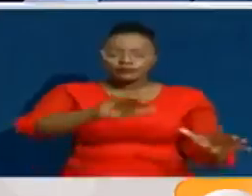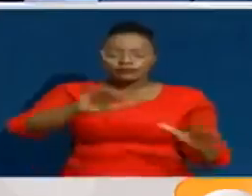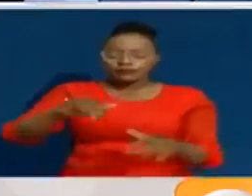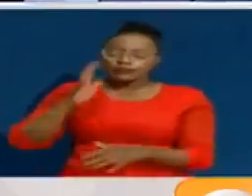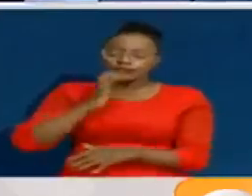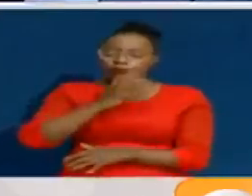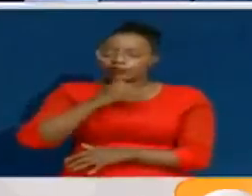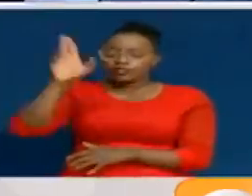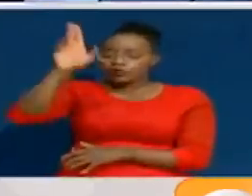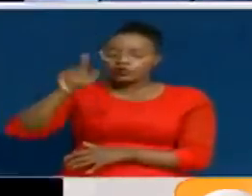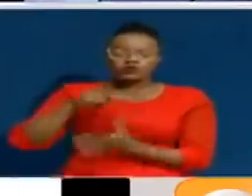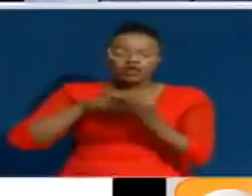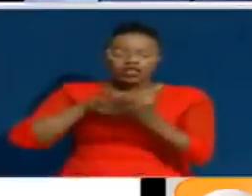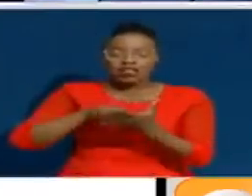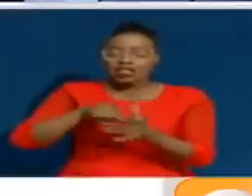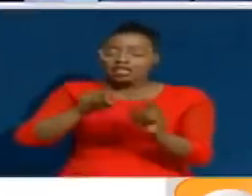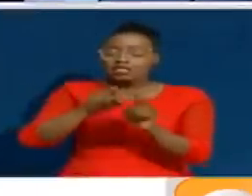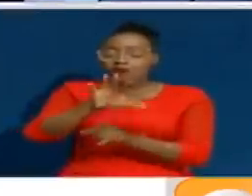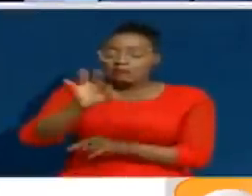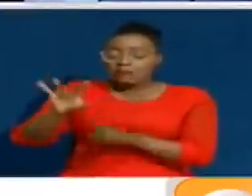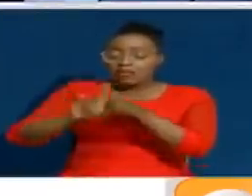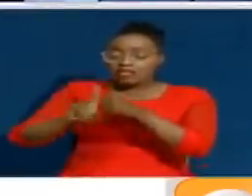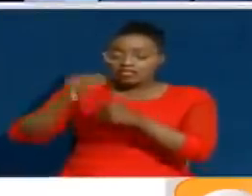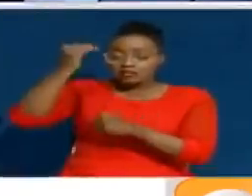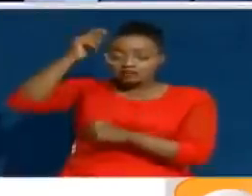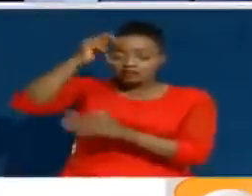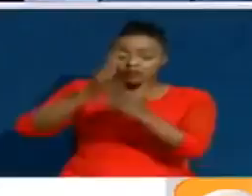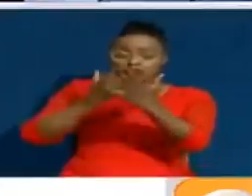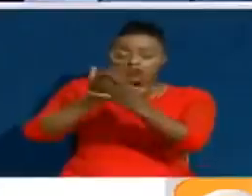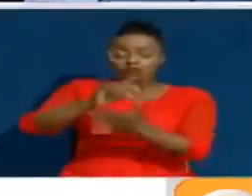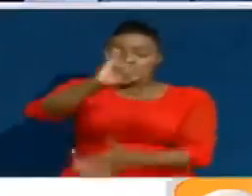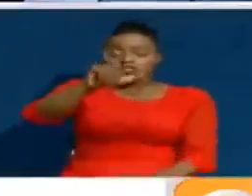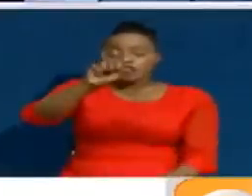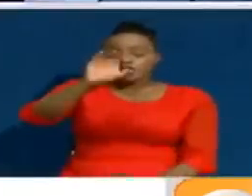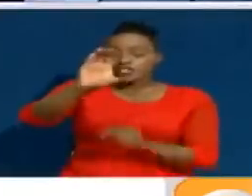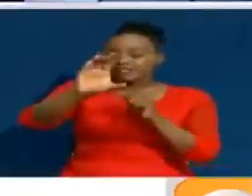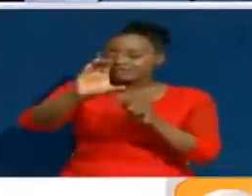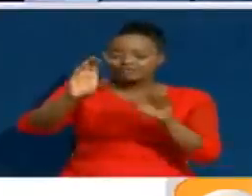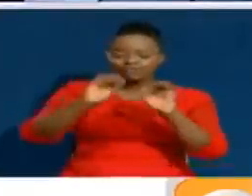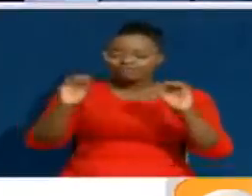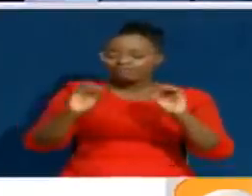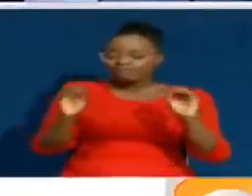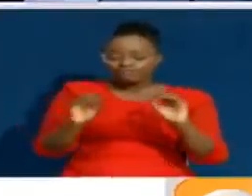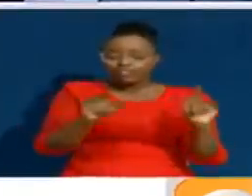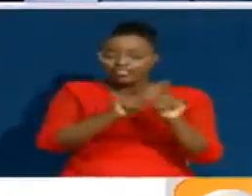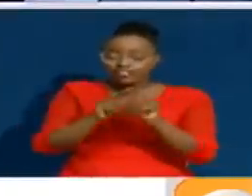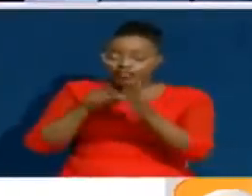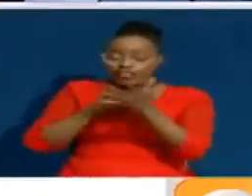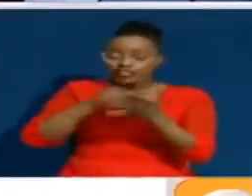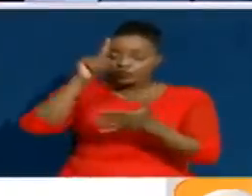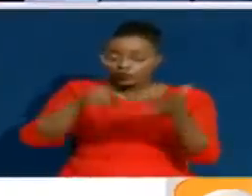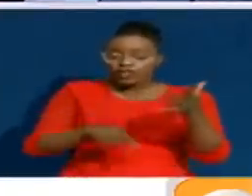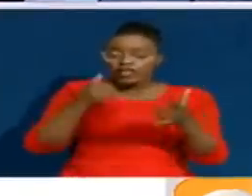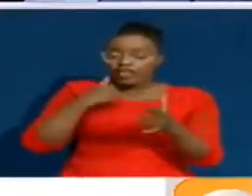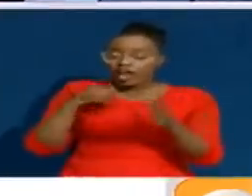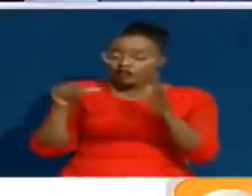Rais Kenyatta amesisitiza hatawateua majaji sita waliopendekezwa na tume ya huduma za mahakama JSC, huku akisisitiza